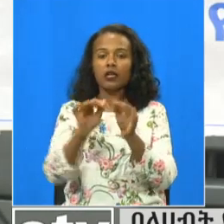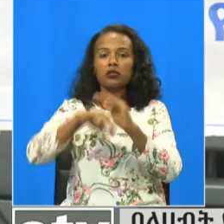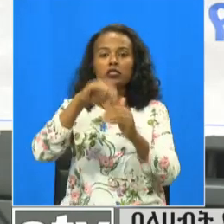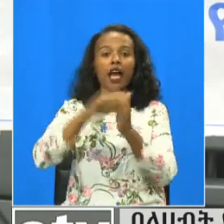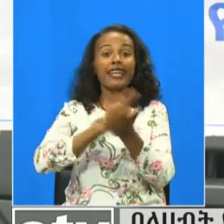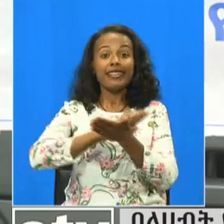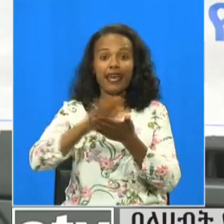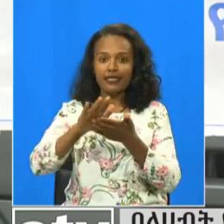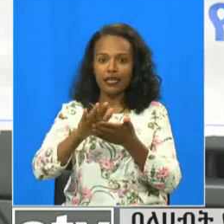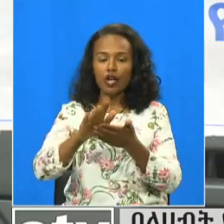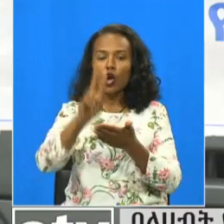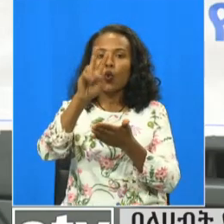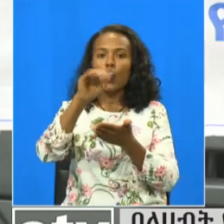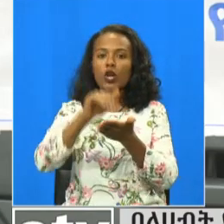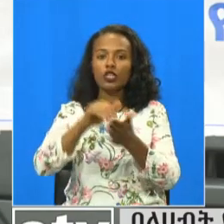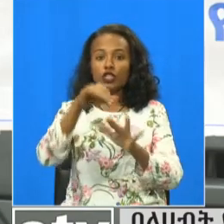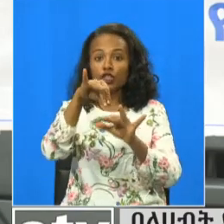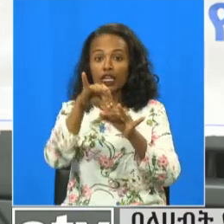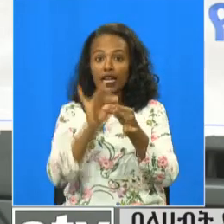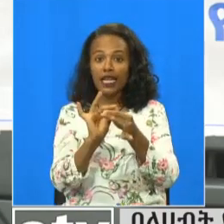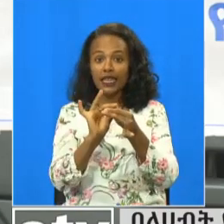ሳኒታይዘር፣